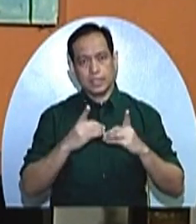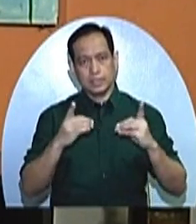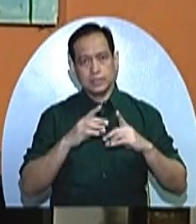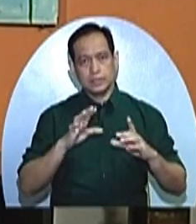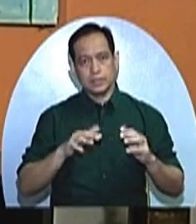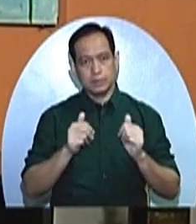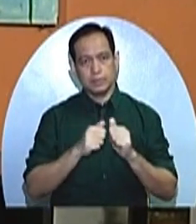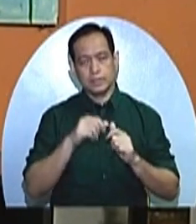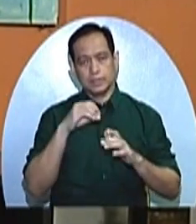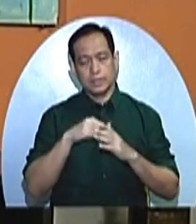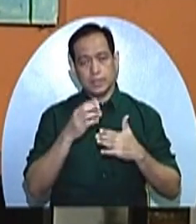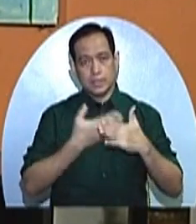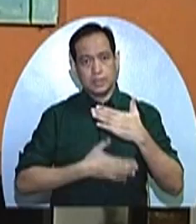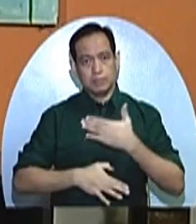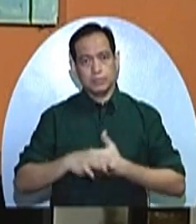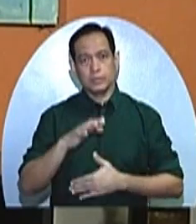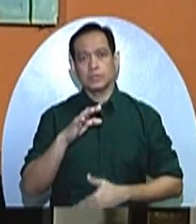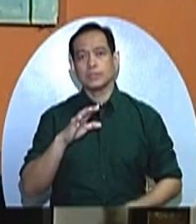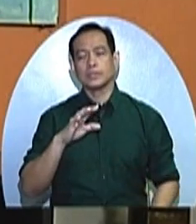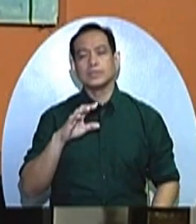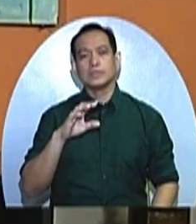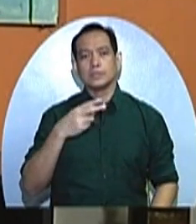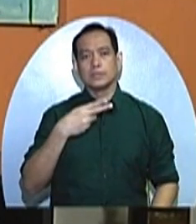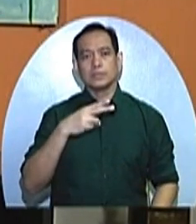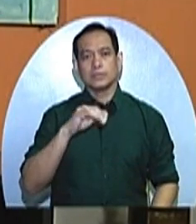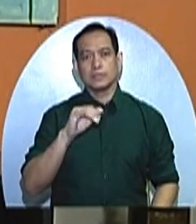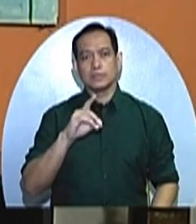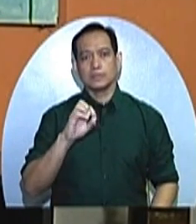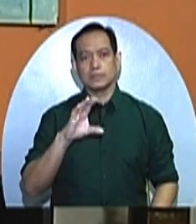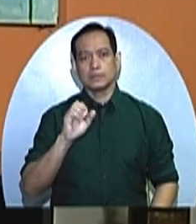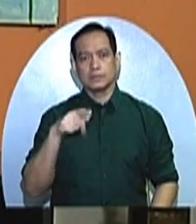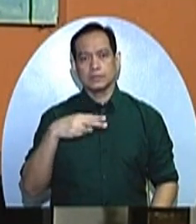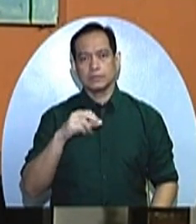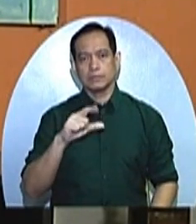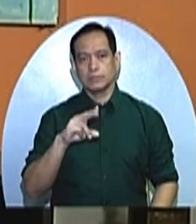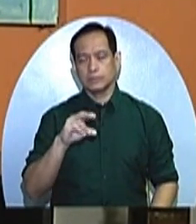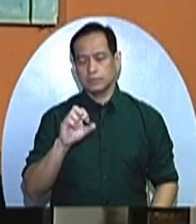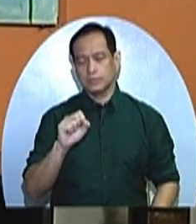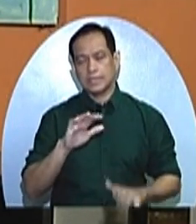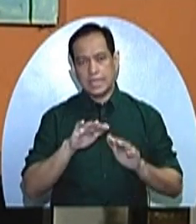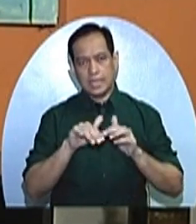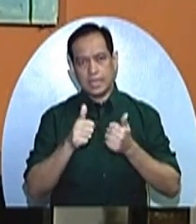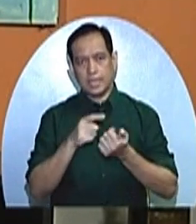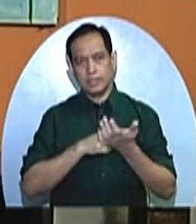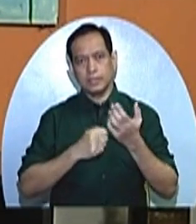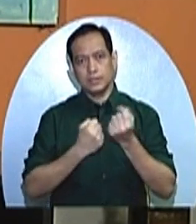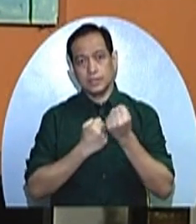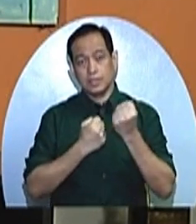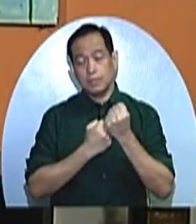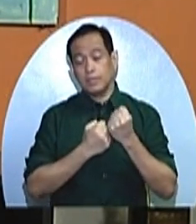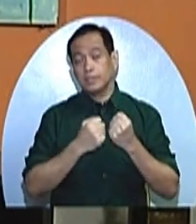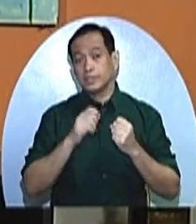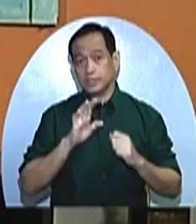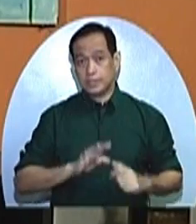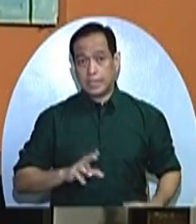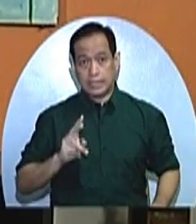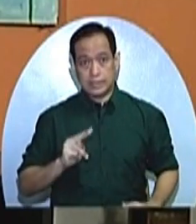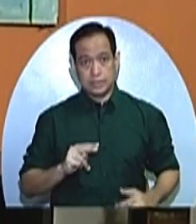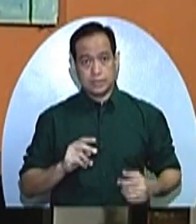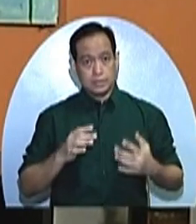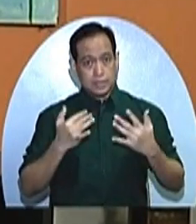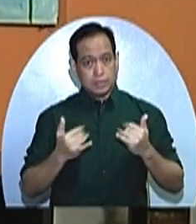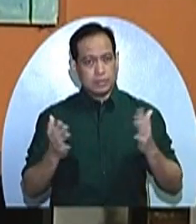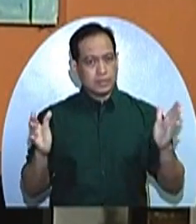bata na mayroong congenital hydrocephalus. Paano nila matutugunan ang mga pangangailangan ng bata?